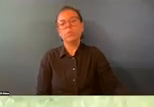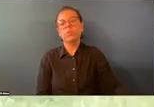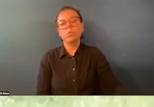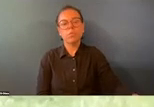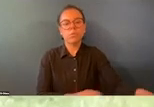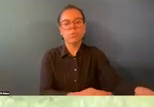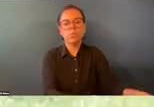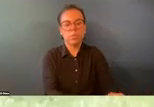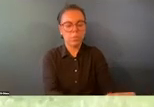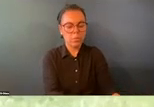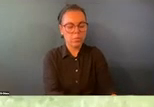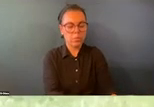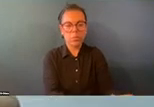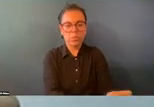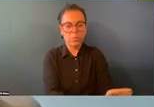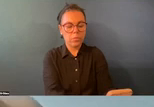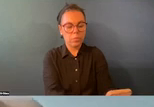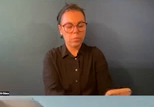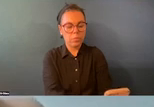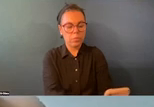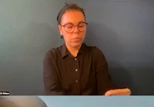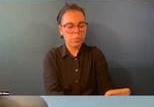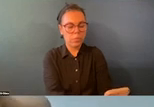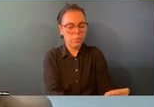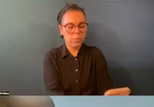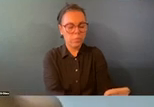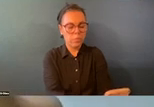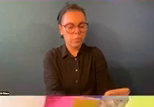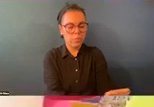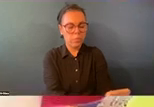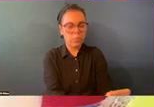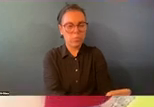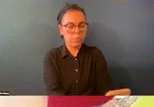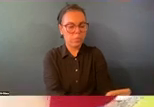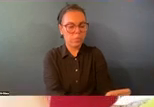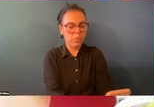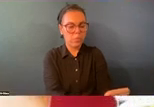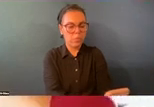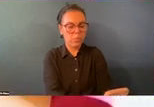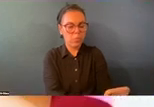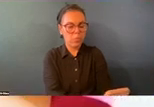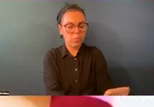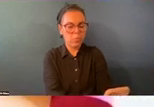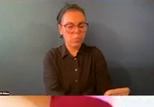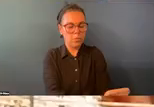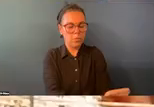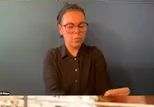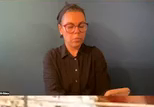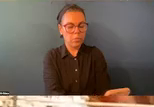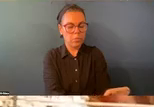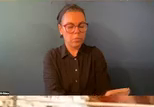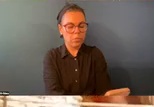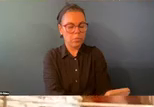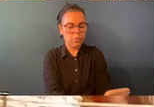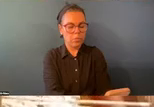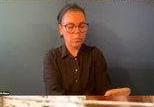مهم، یعنی در کودکستان همچون رهبر مؤسسه تصمیم گرفتم برای کودکان مشغولیت‌های شوق‌آور گذارنده شود. دختران